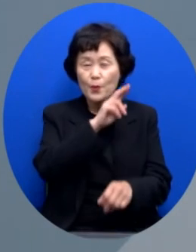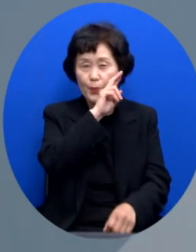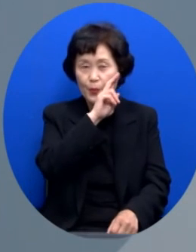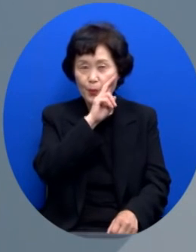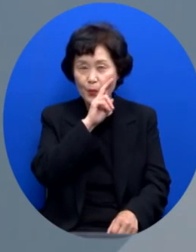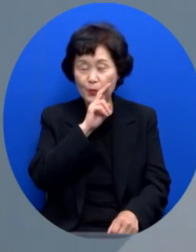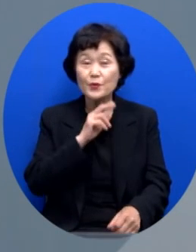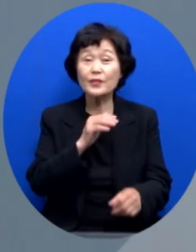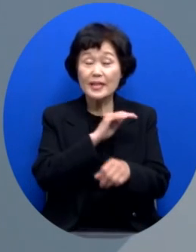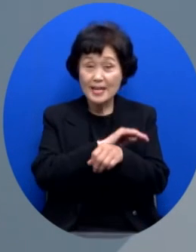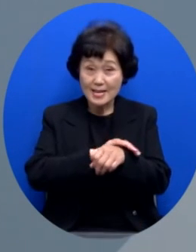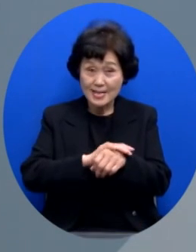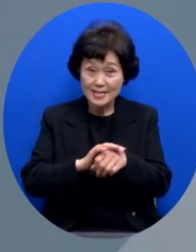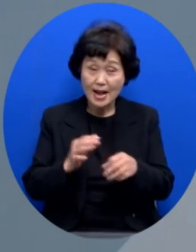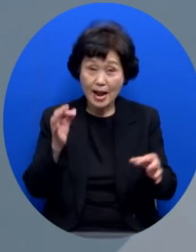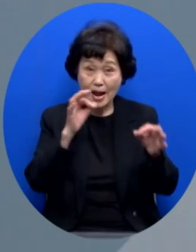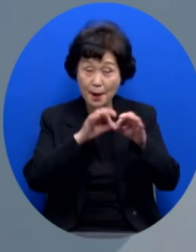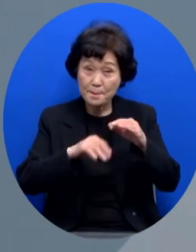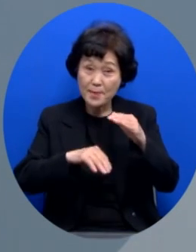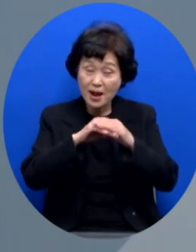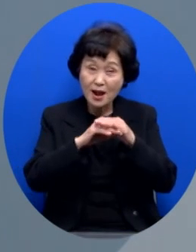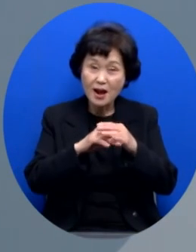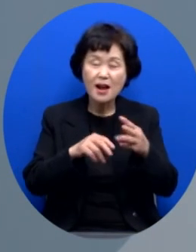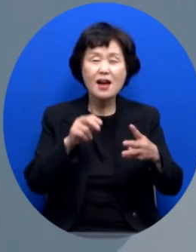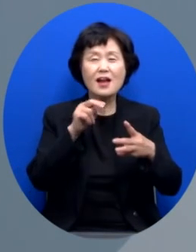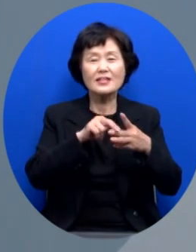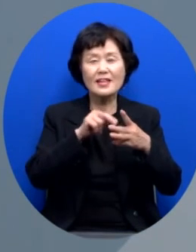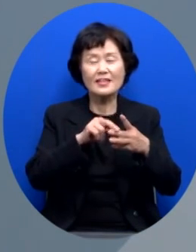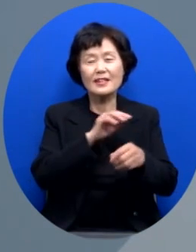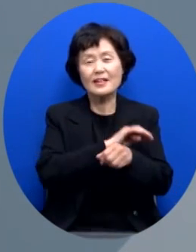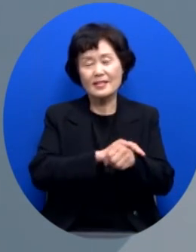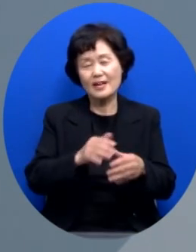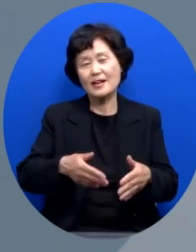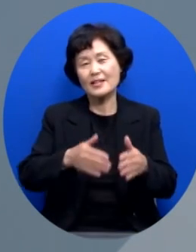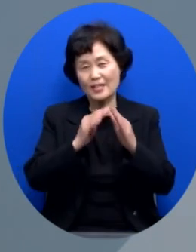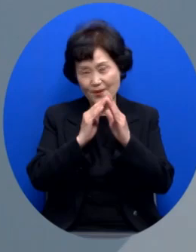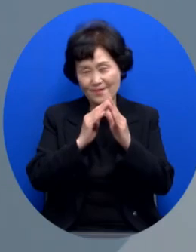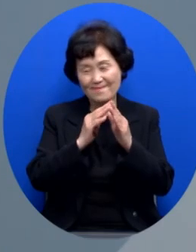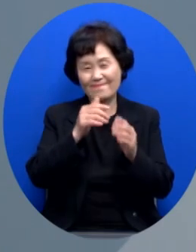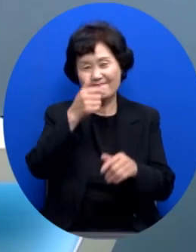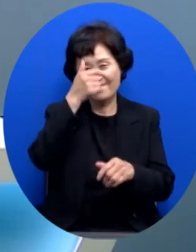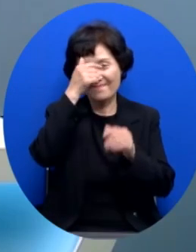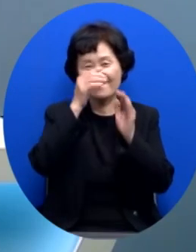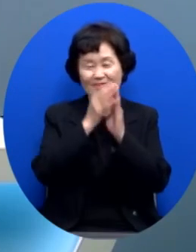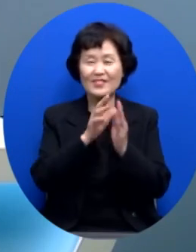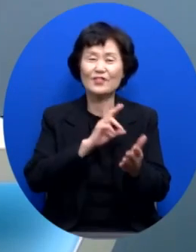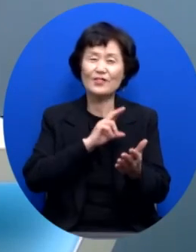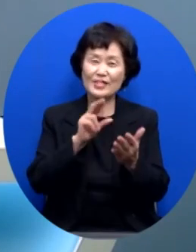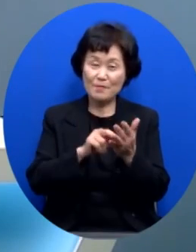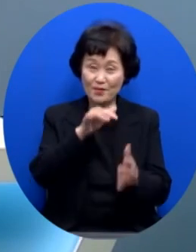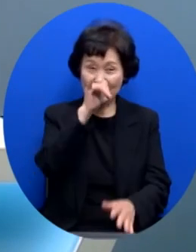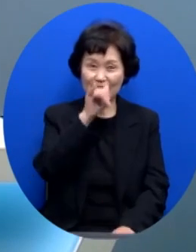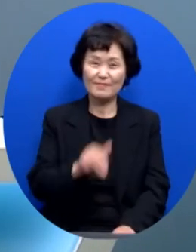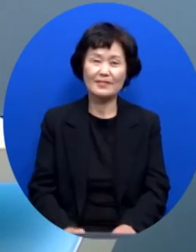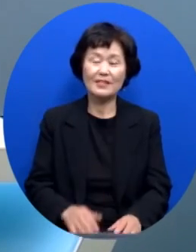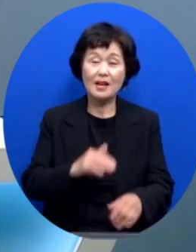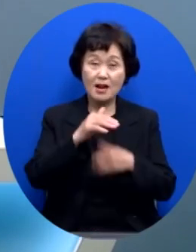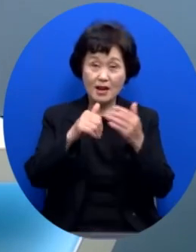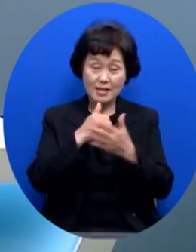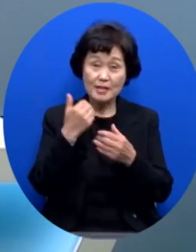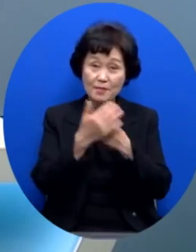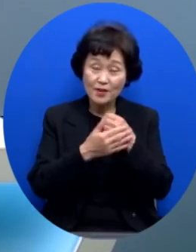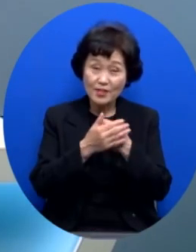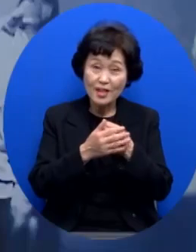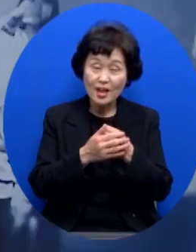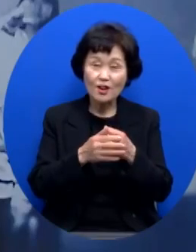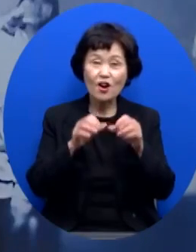되어서 센터를 속히 건립하였으면 하는 기도의 제목이 있습니다. 네, 하나님의 은혜로 장애인 선교와